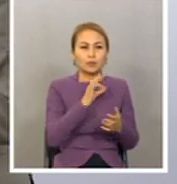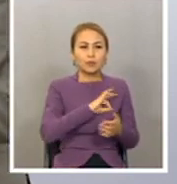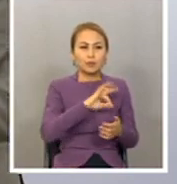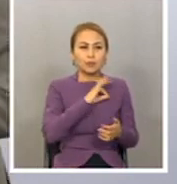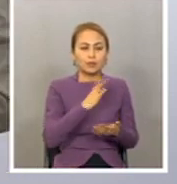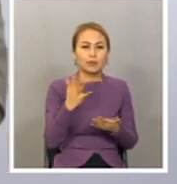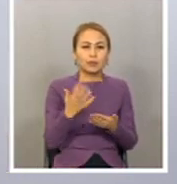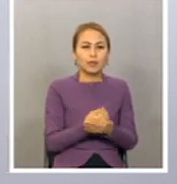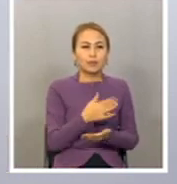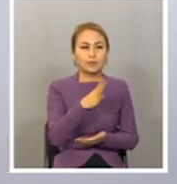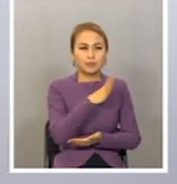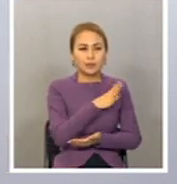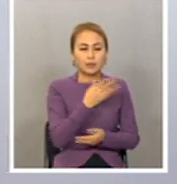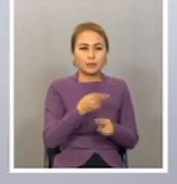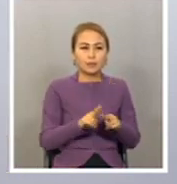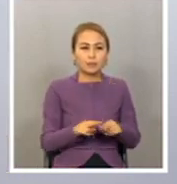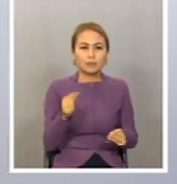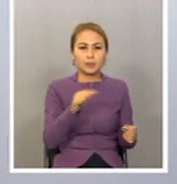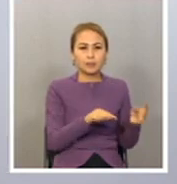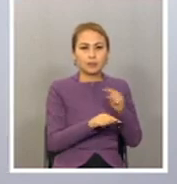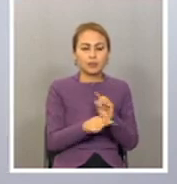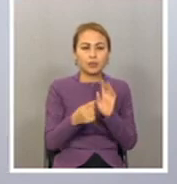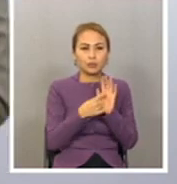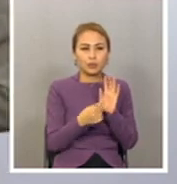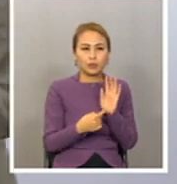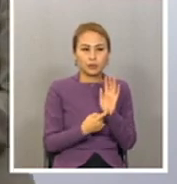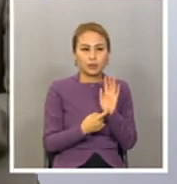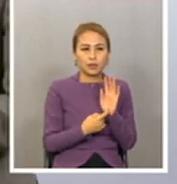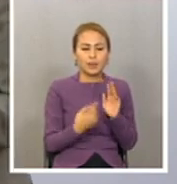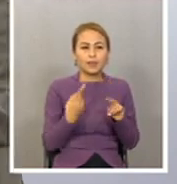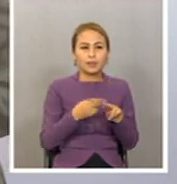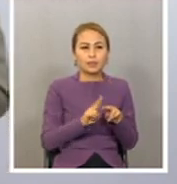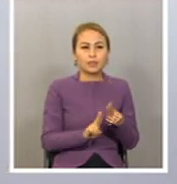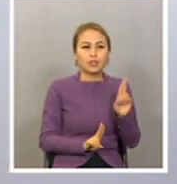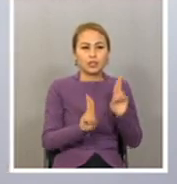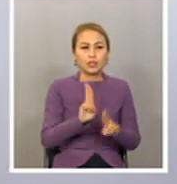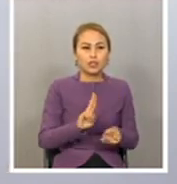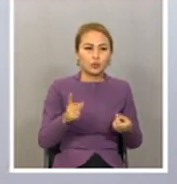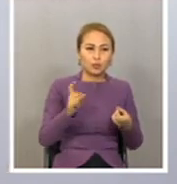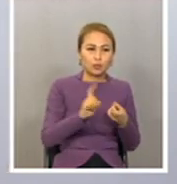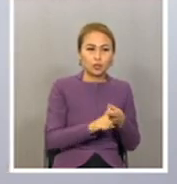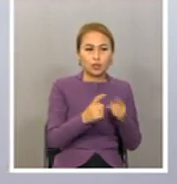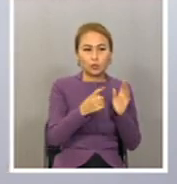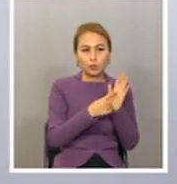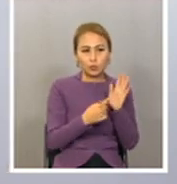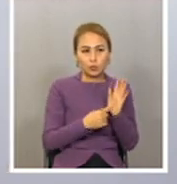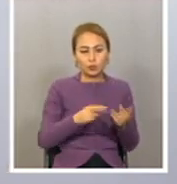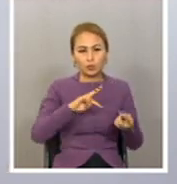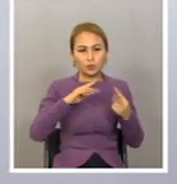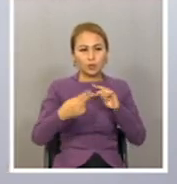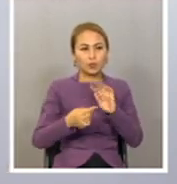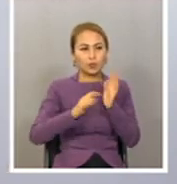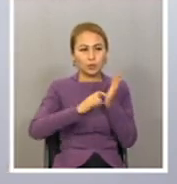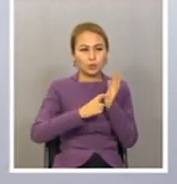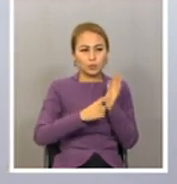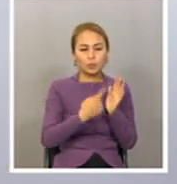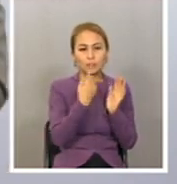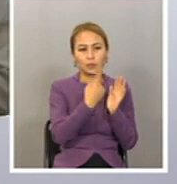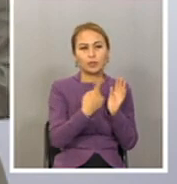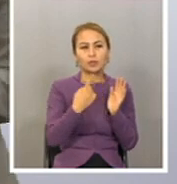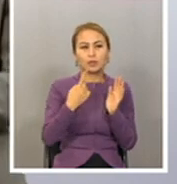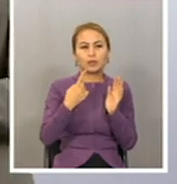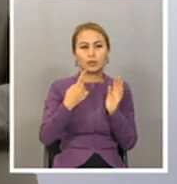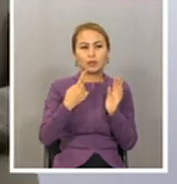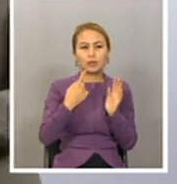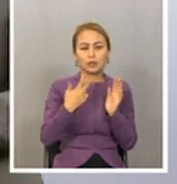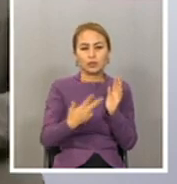таптым. Енді екеуін бір-біріне бөлейік. Енді реже бойынша бөлу көбейтуге айналады және 20-дан 3-ке